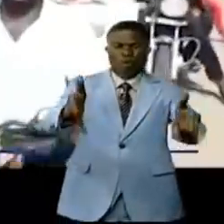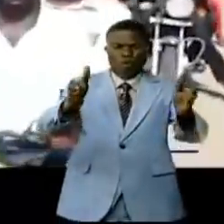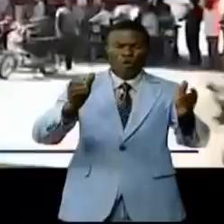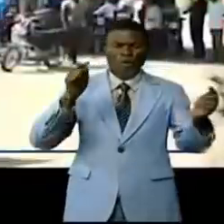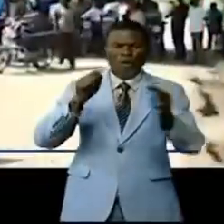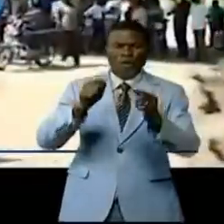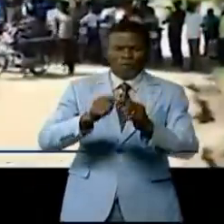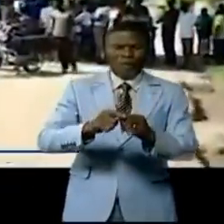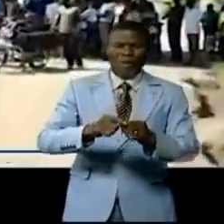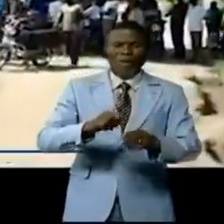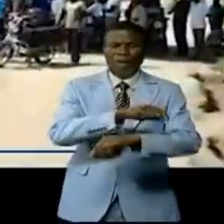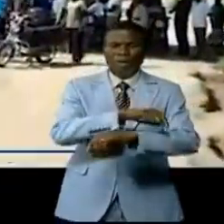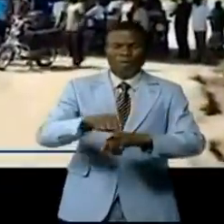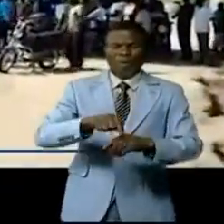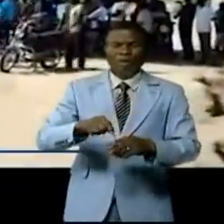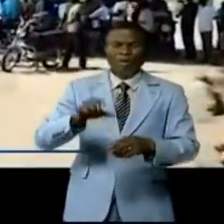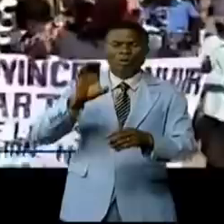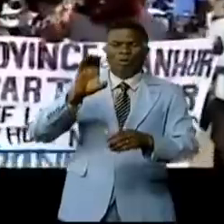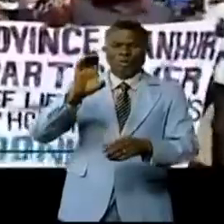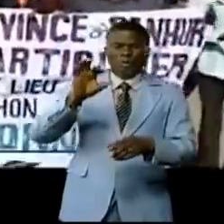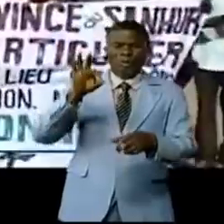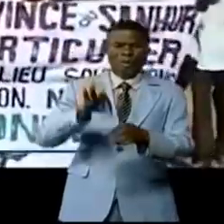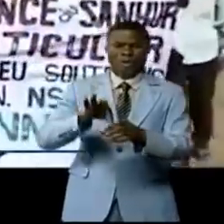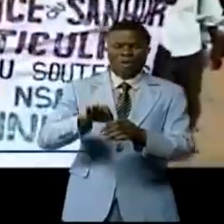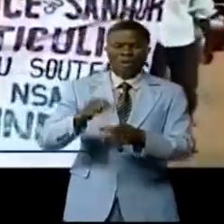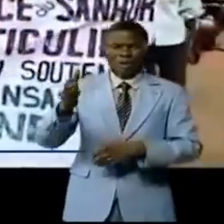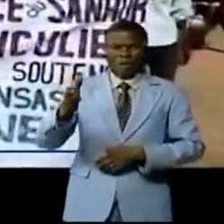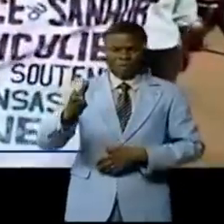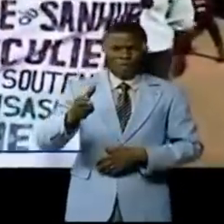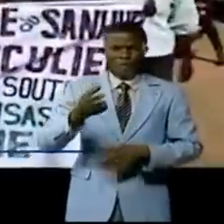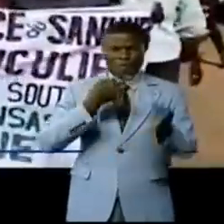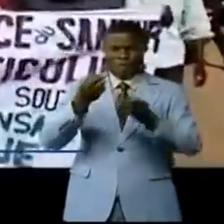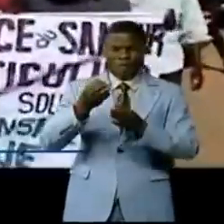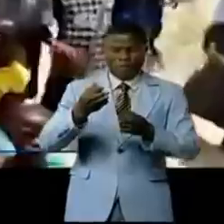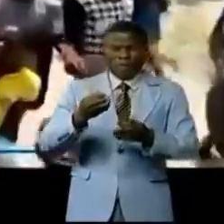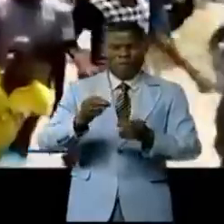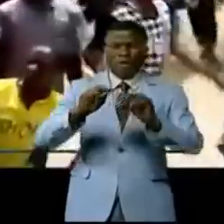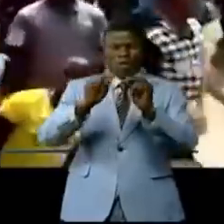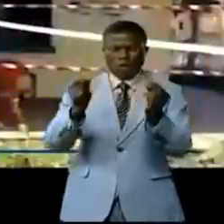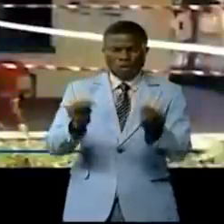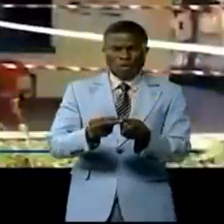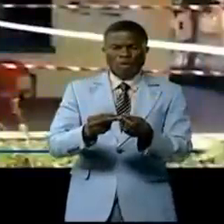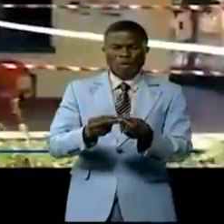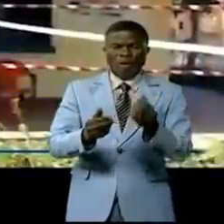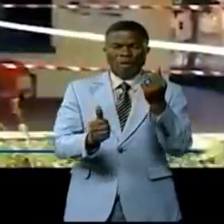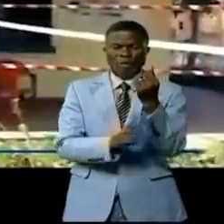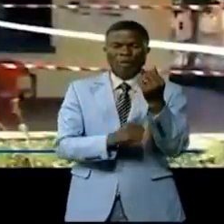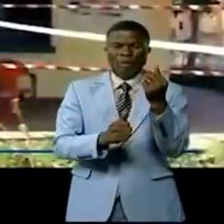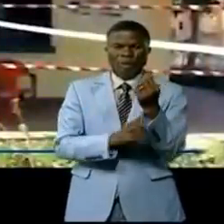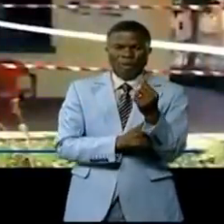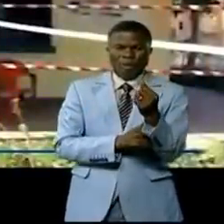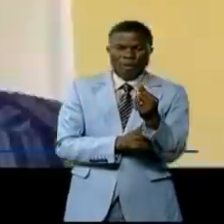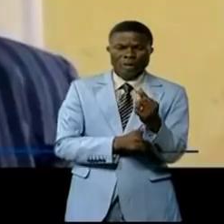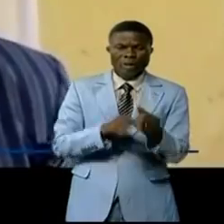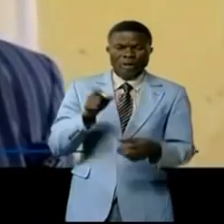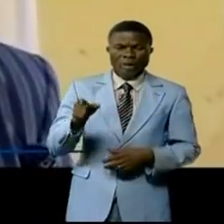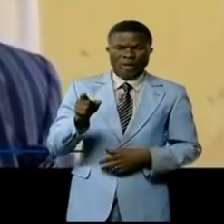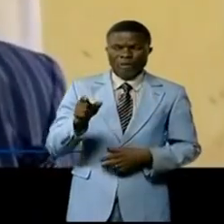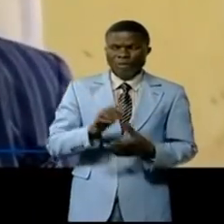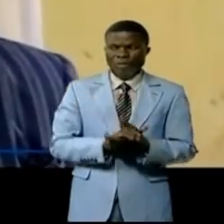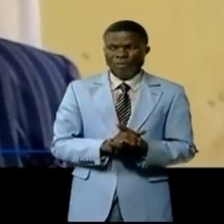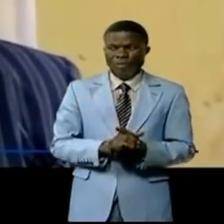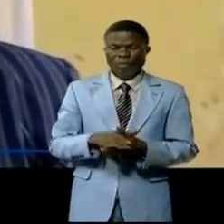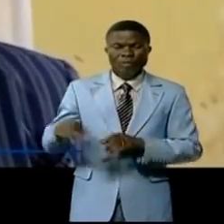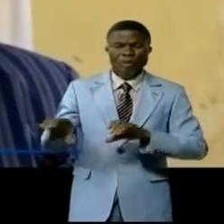CENI. Plus de précisions avec un de ses délégués en la personne de Saint-Forien Pouille. Le programme